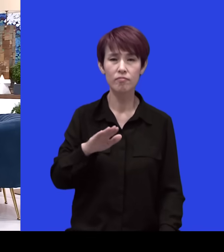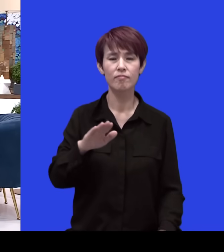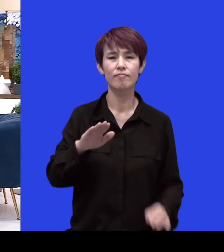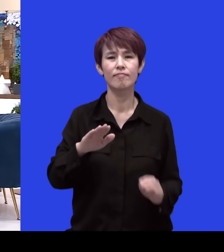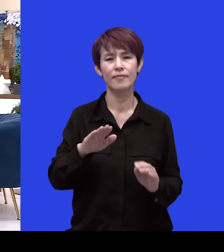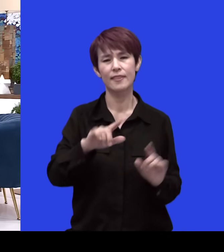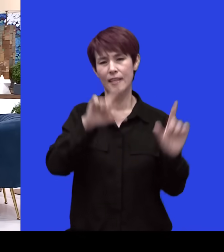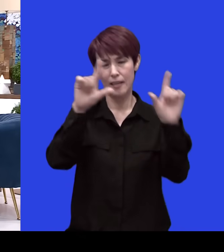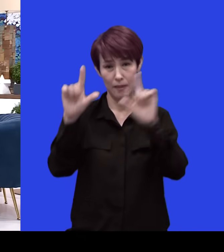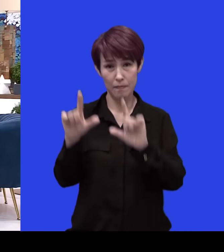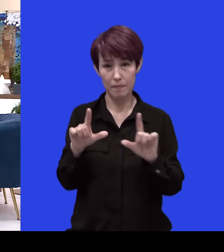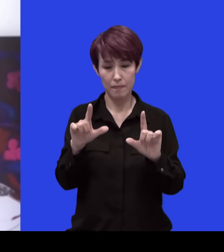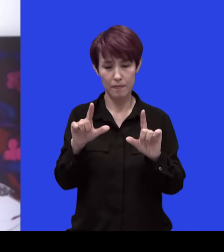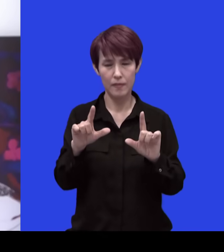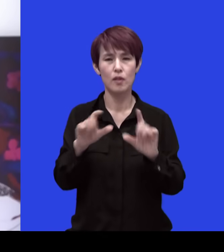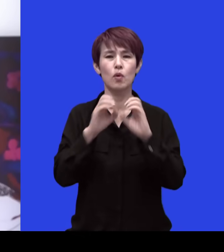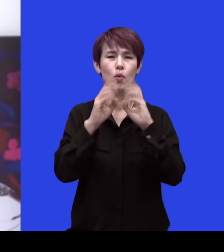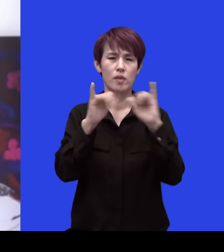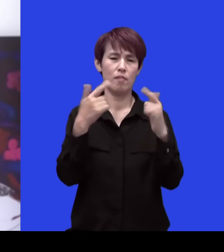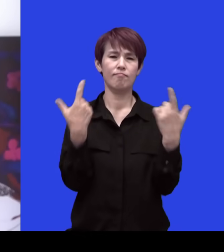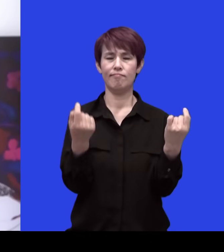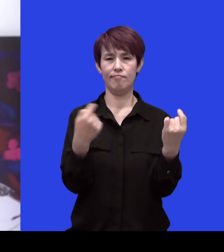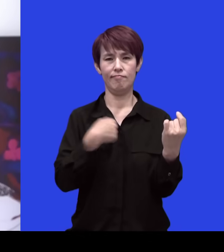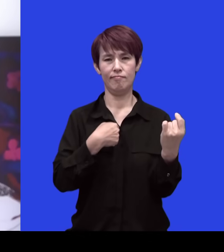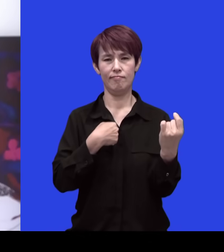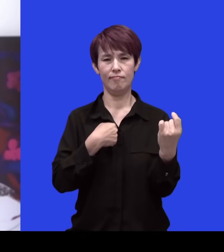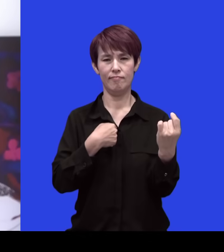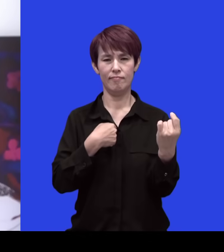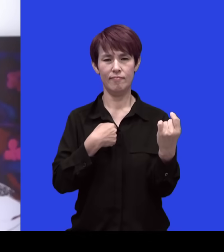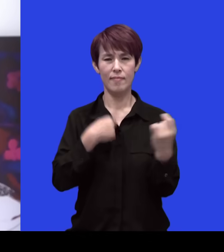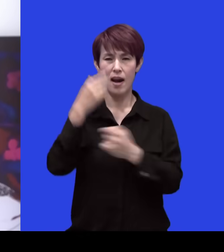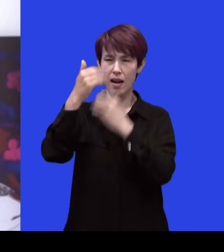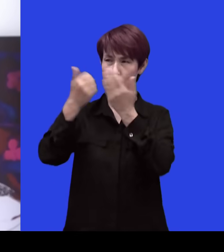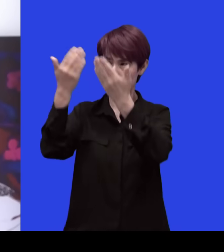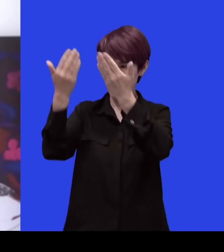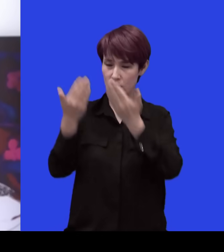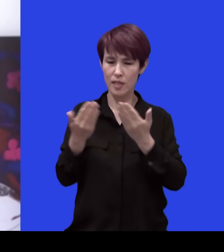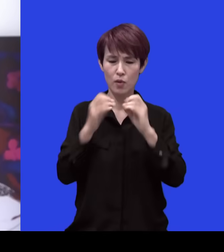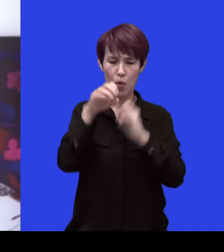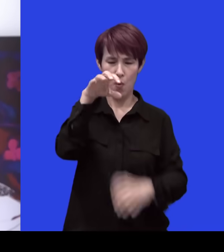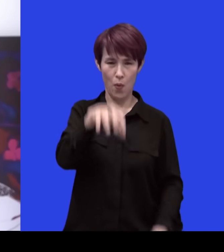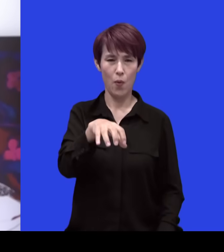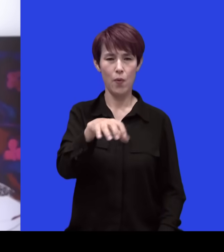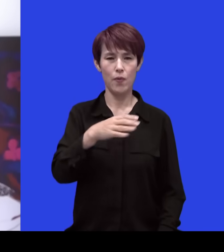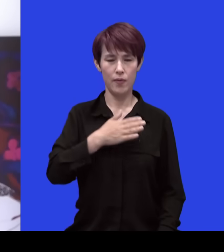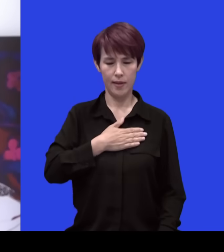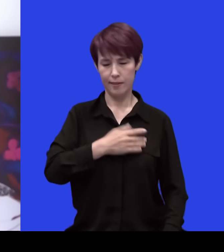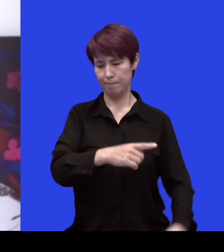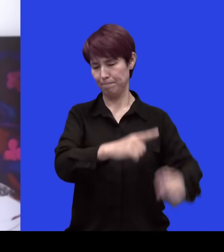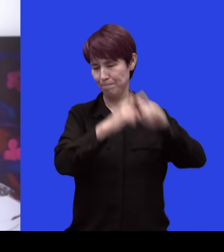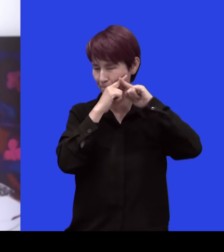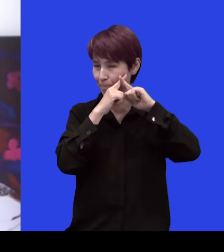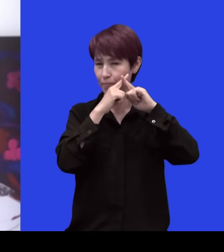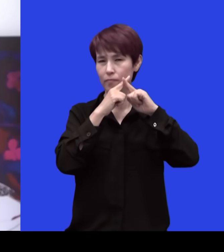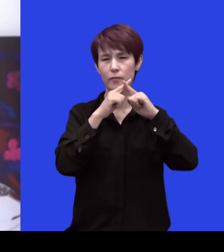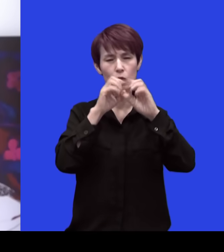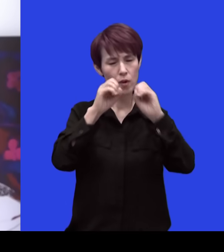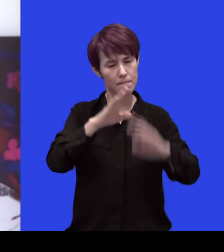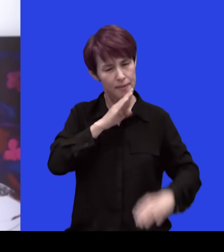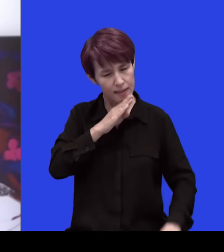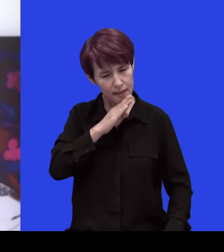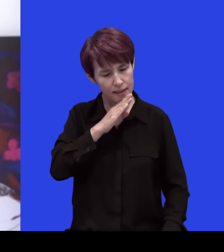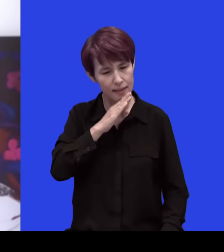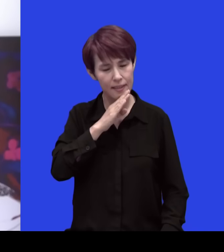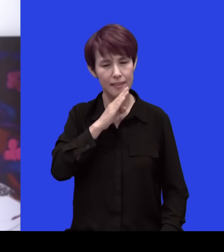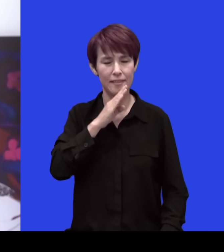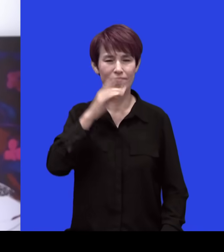사회에 보내진 선교사들인데 그렇죠. 네. 지금 말씀하신 것처럼 나는 그 하나님이 보내신 내 선교지에 뼈를 묻을 각오로 네. 선교를 하고 있을까라는 반성을